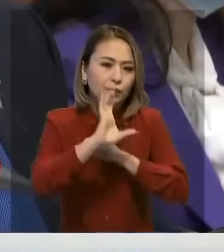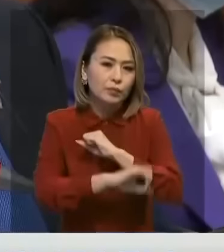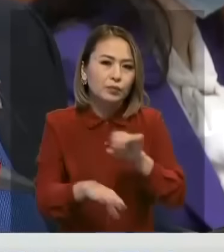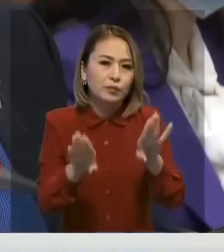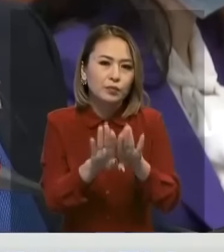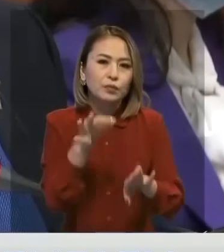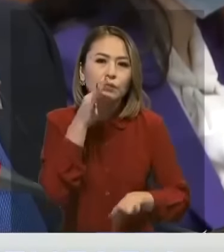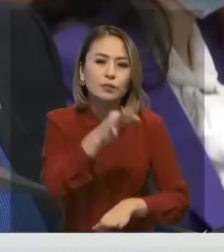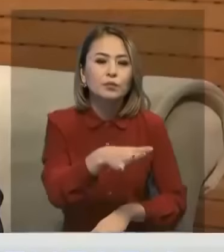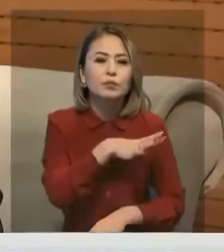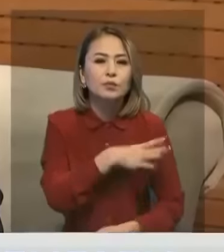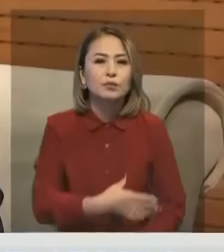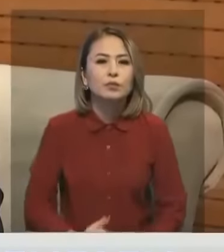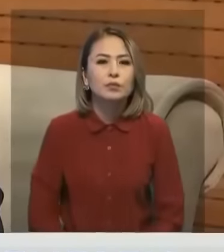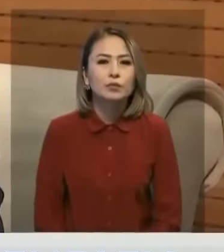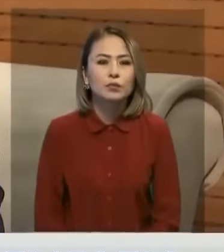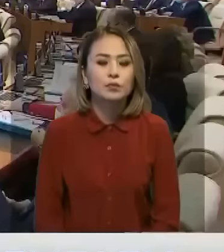нәтижесін осылай деп мәлім етті.